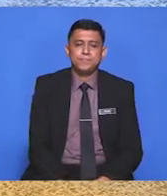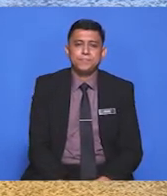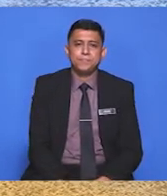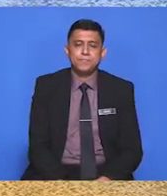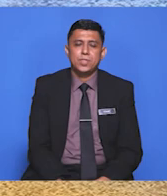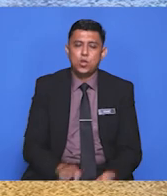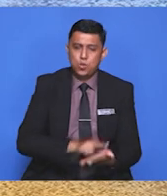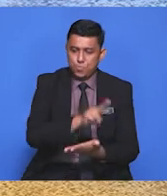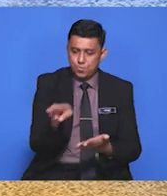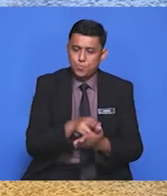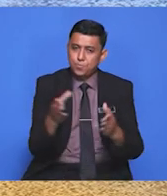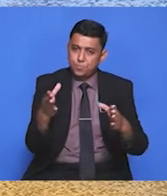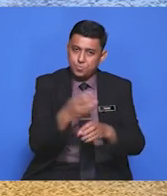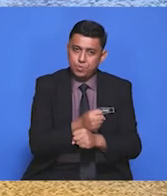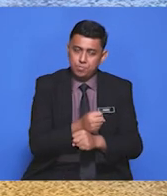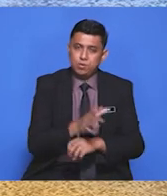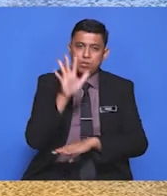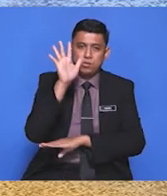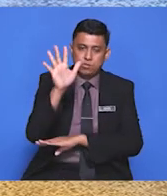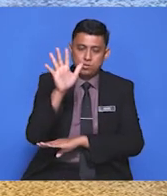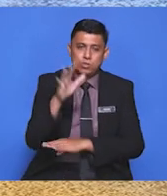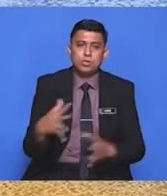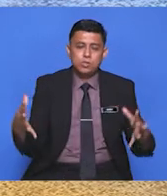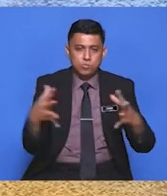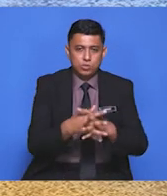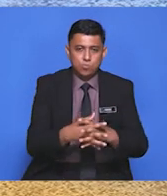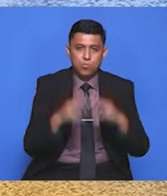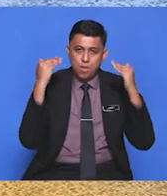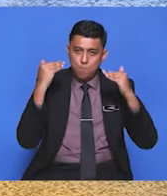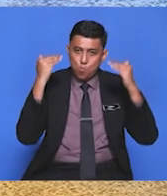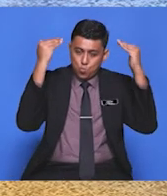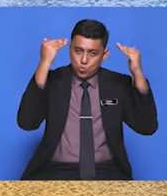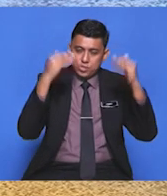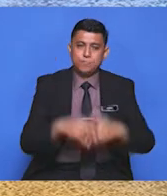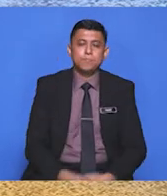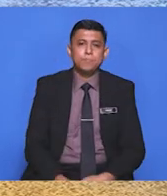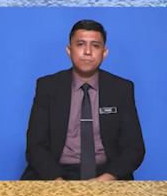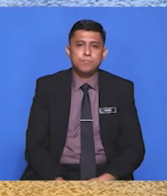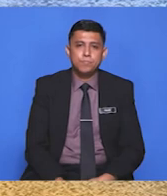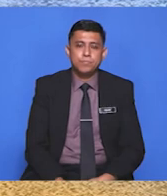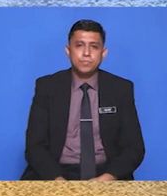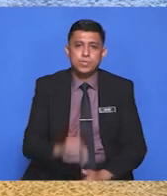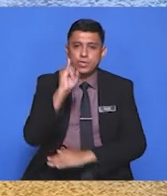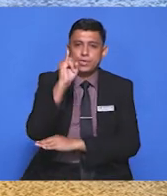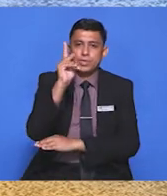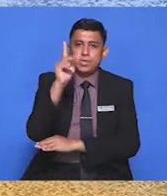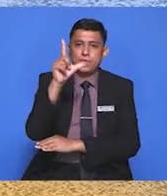Secara umumnya, terdapat 5 campuran promosi, iaitu